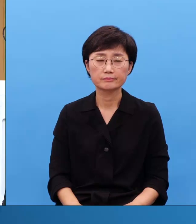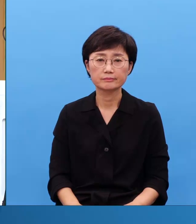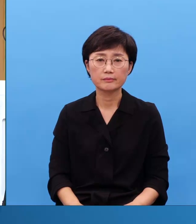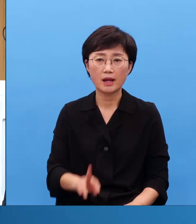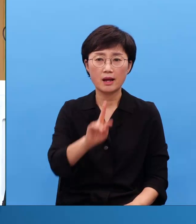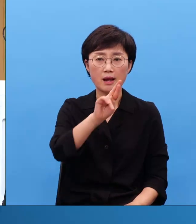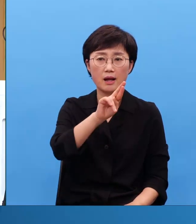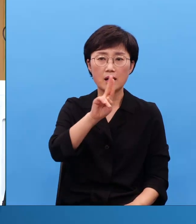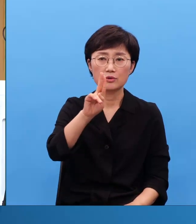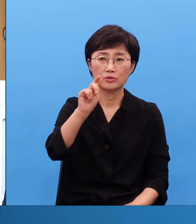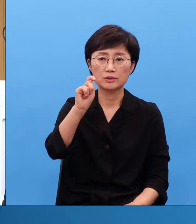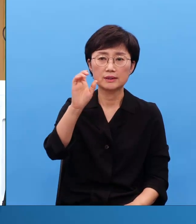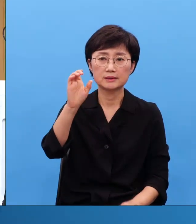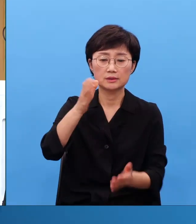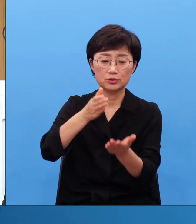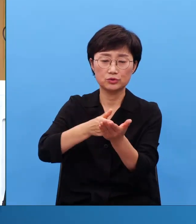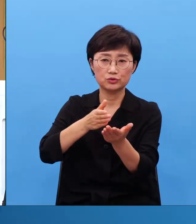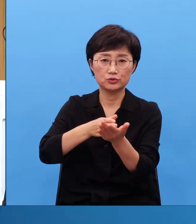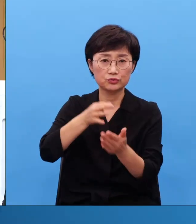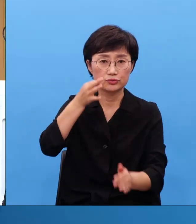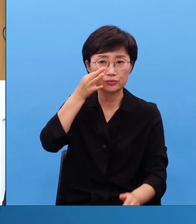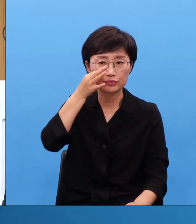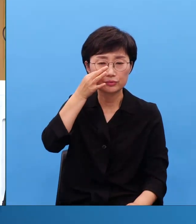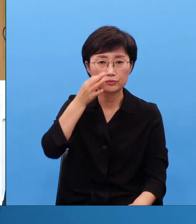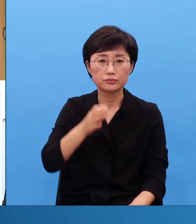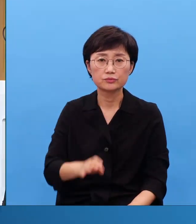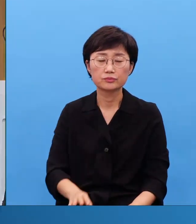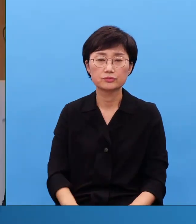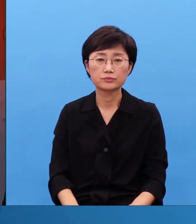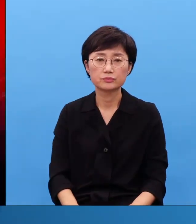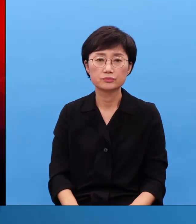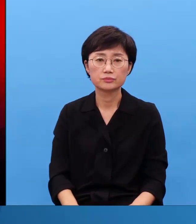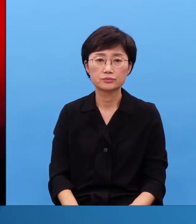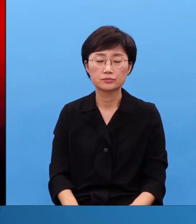RUTC 뉴스 시청하도록 하겠습니다. We'll watch the RUTC news.